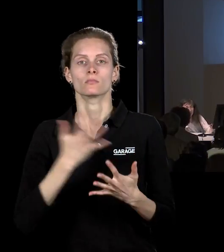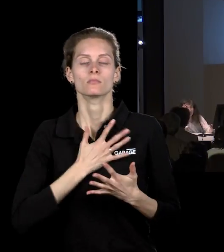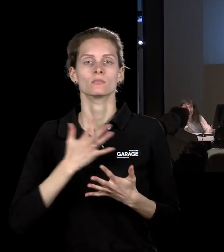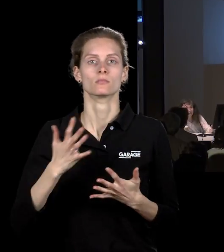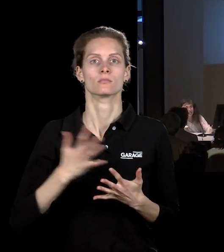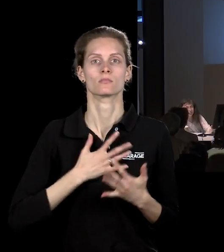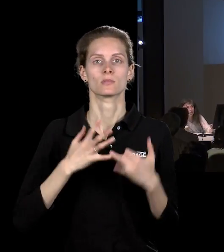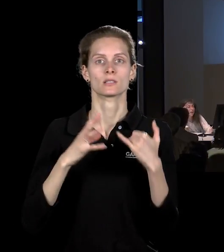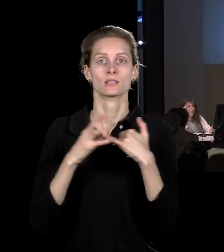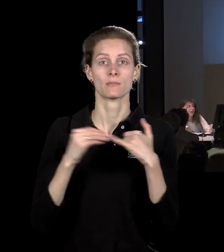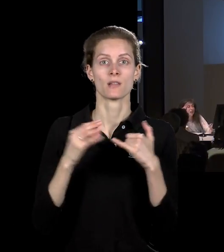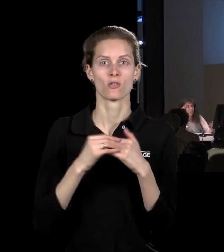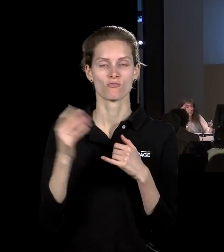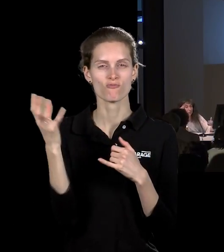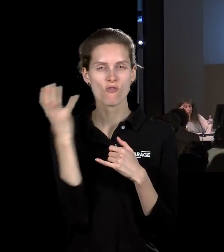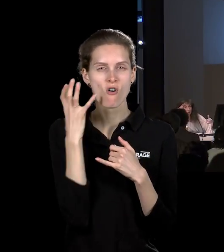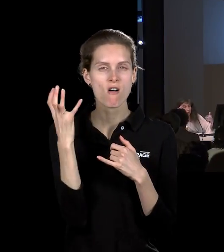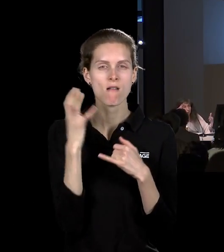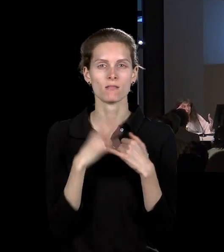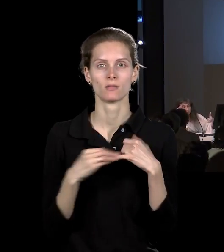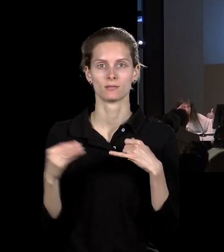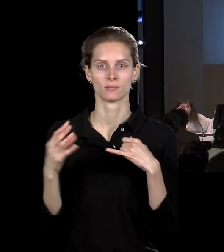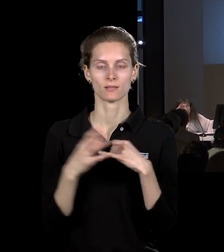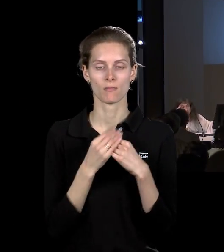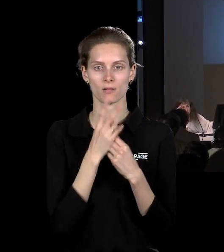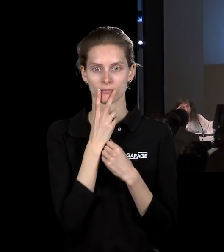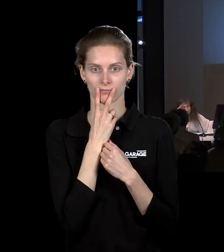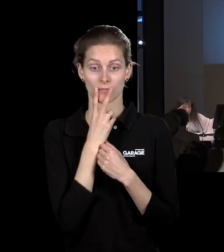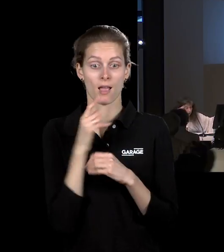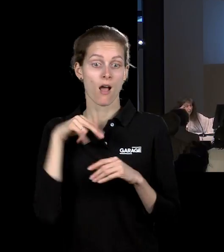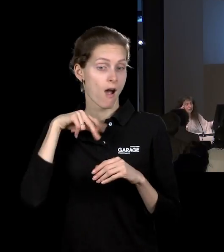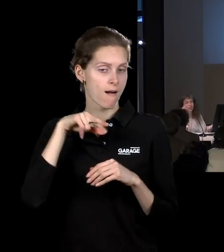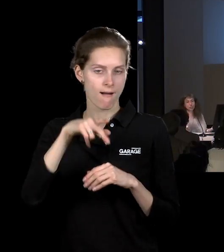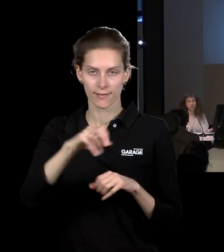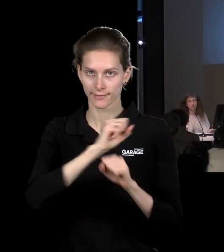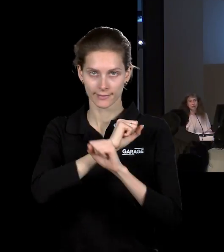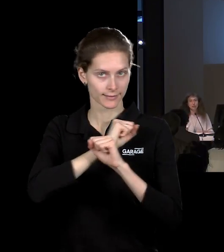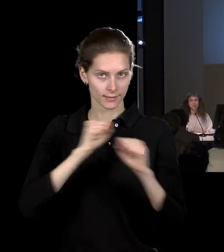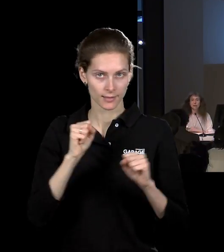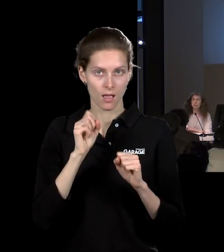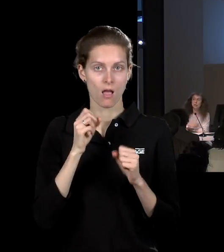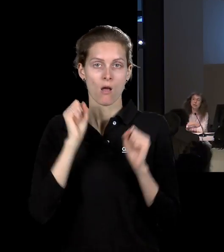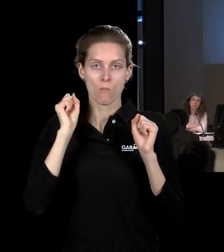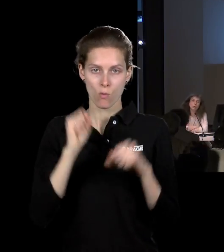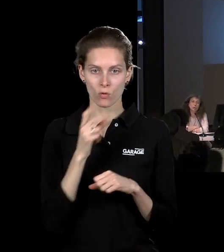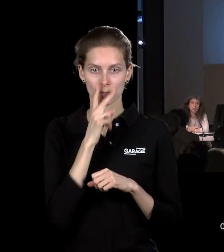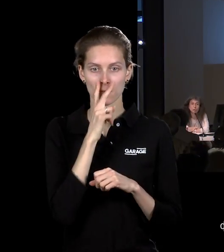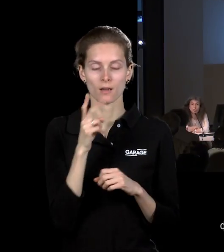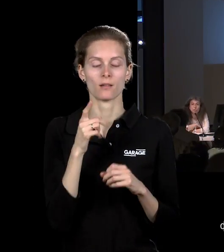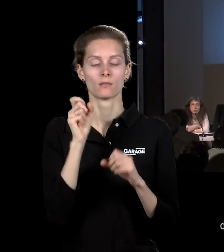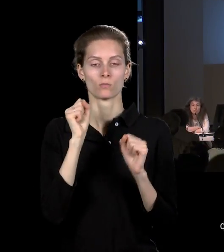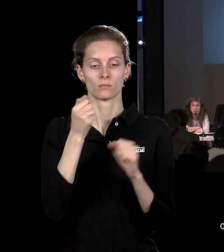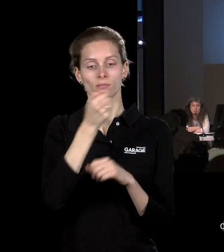дышащая чернозем. Ты можешь только смотреть на это, заглянуть в это пространство, засыпанное землей.